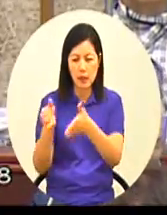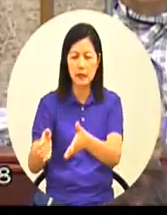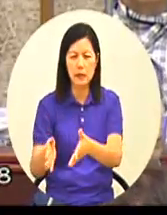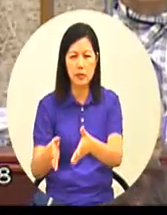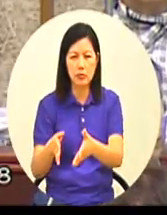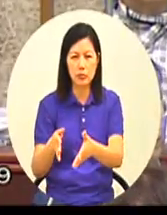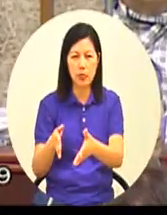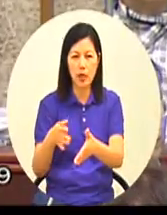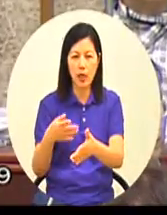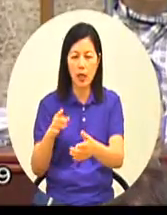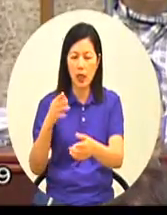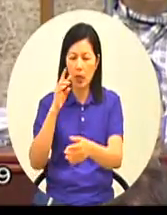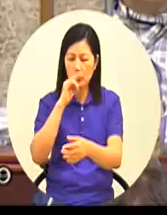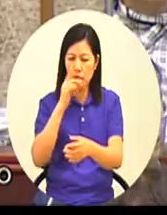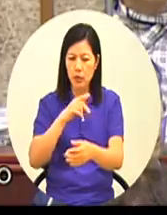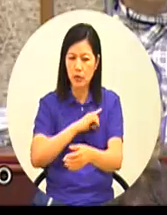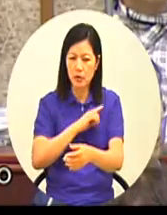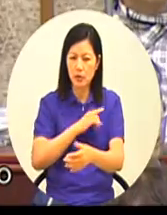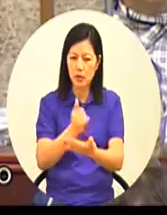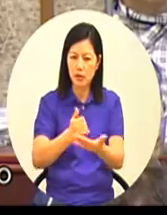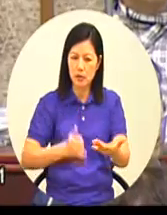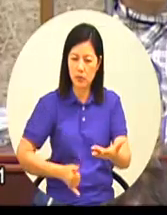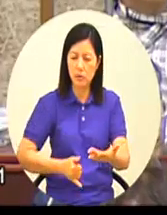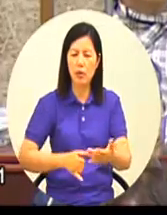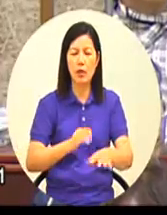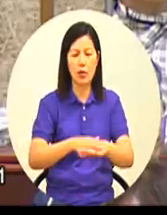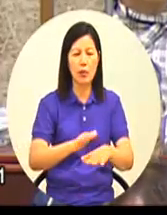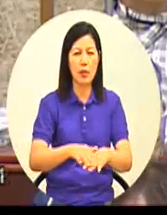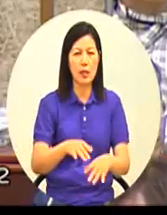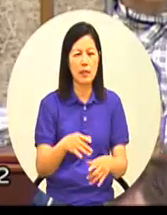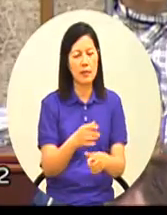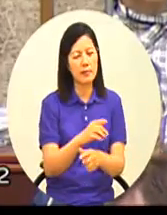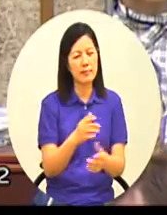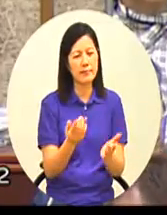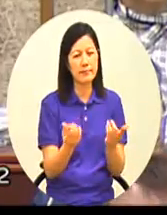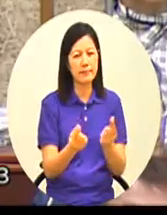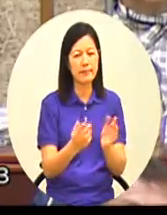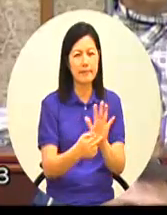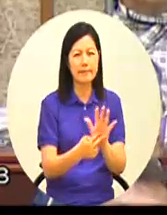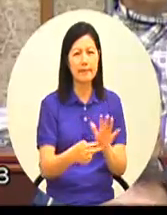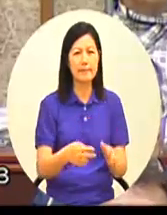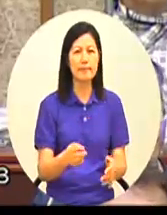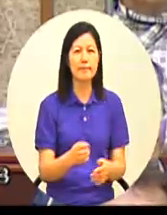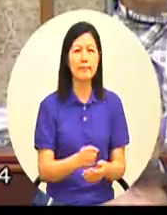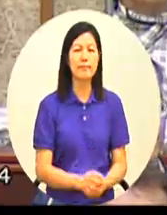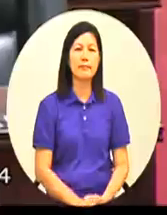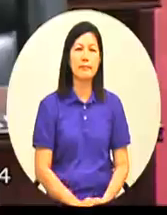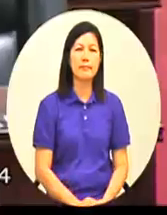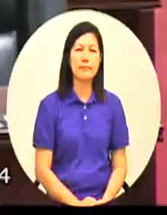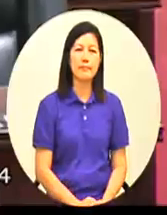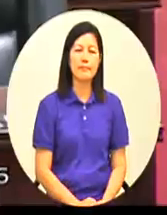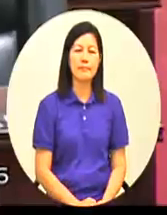来发现了，所以他也会自撤。好，所以大概诸如此类的部分，跟议员报告，谢谢。